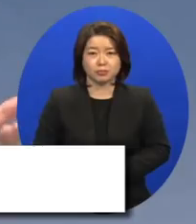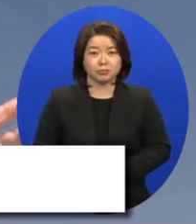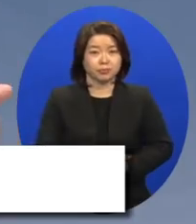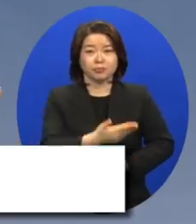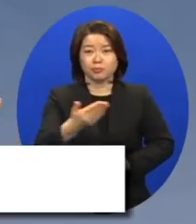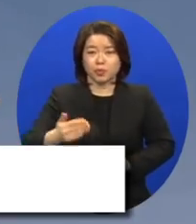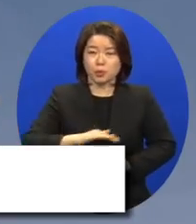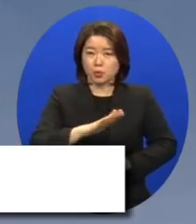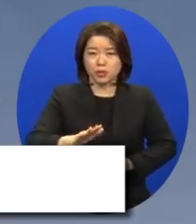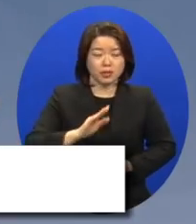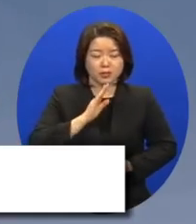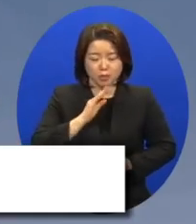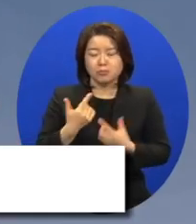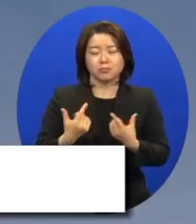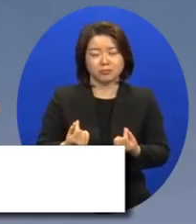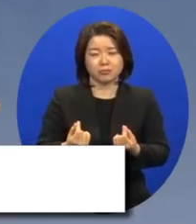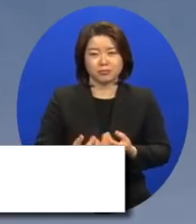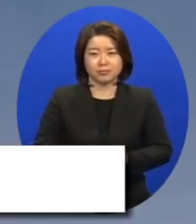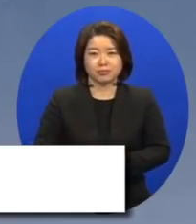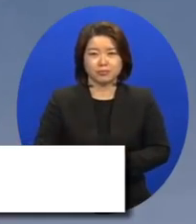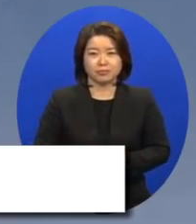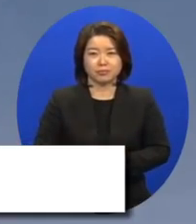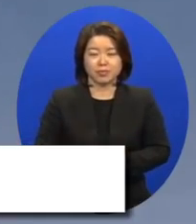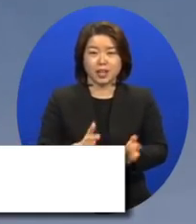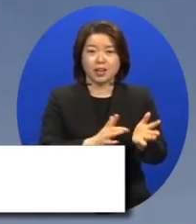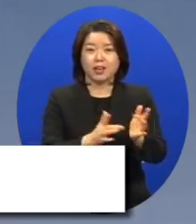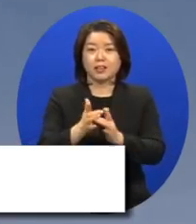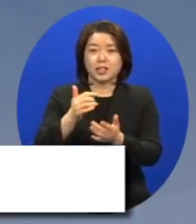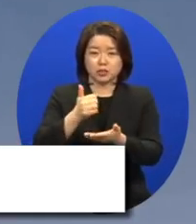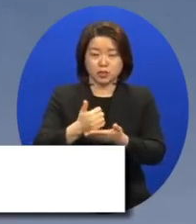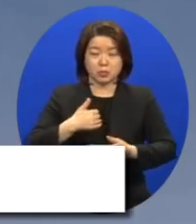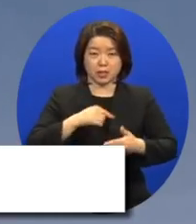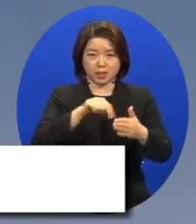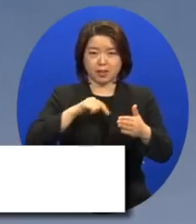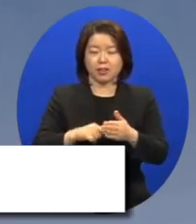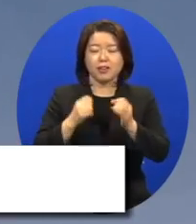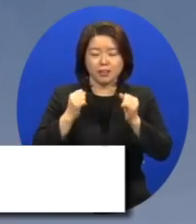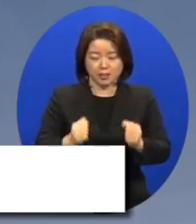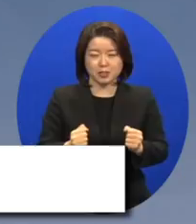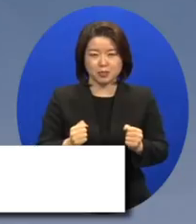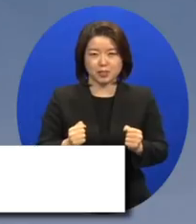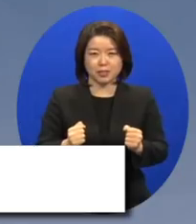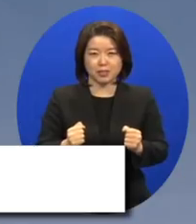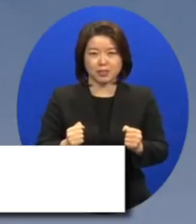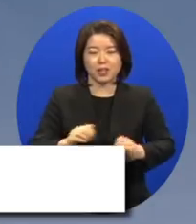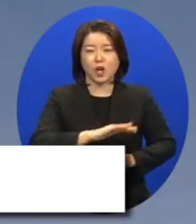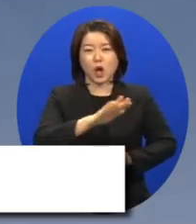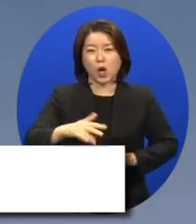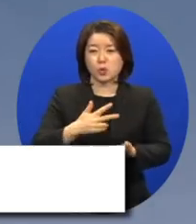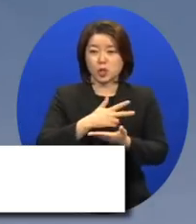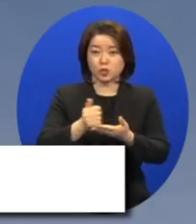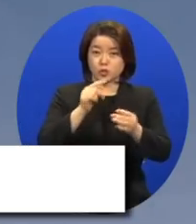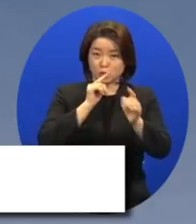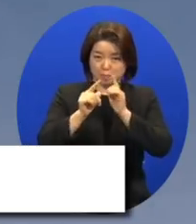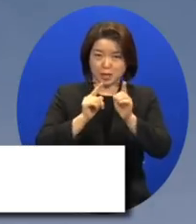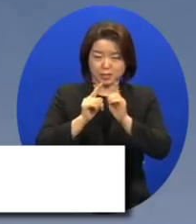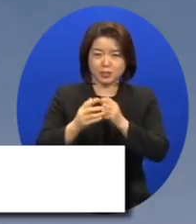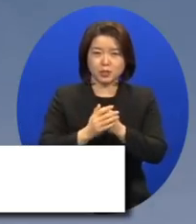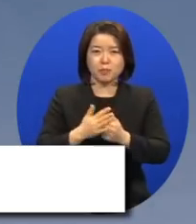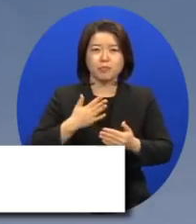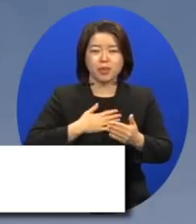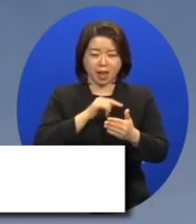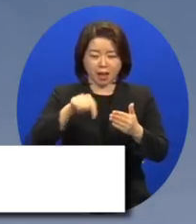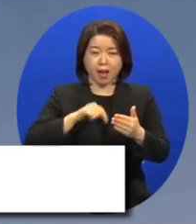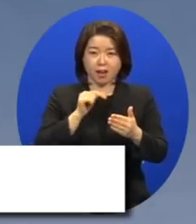여러분 우리가 정말 그렇습니다 예수님은 우리 안에 계십니다 우리가 주님의 말씀을 우리